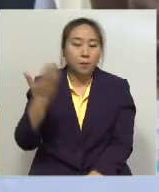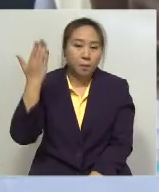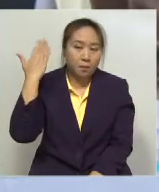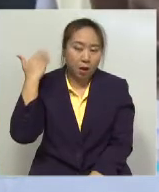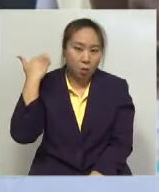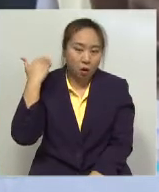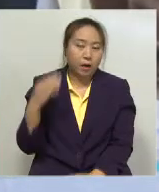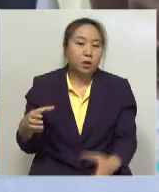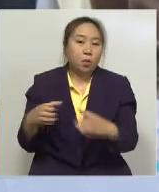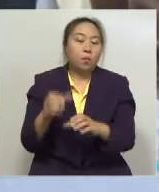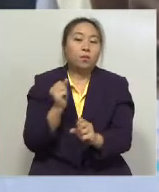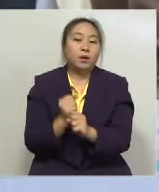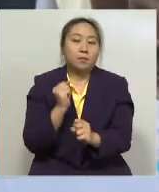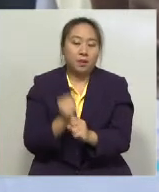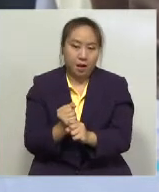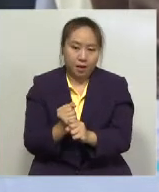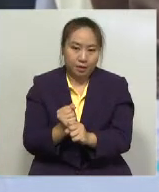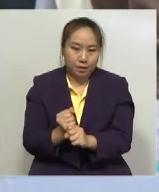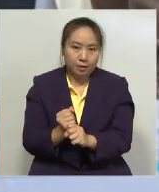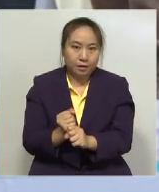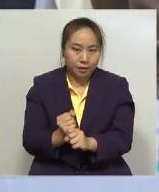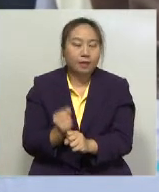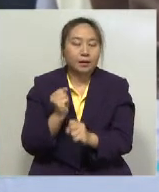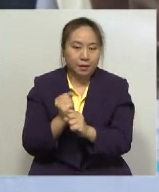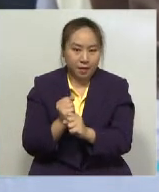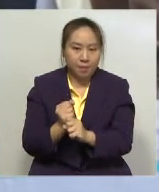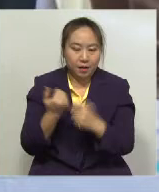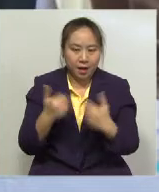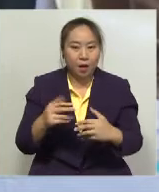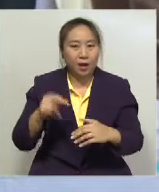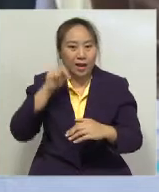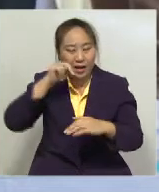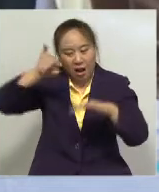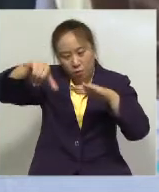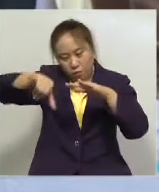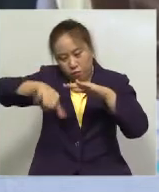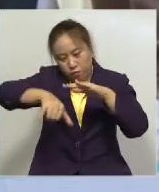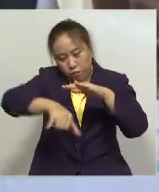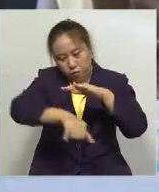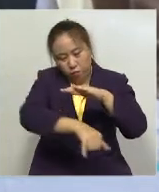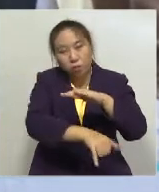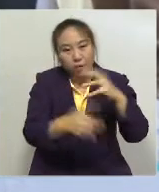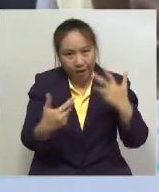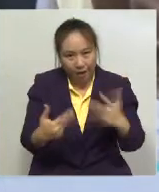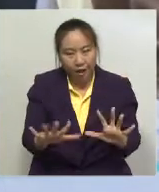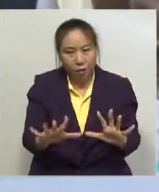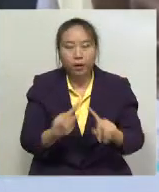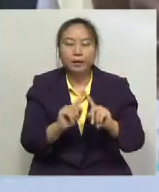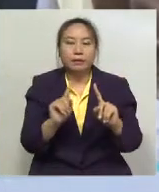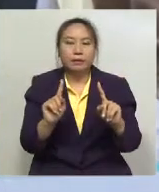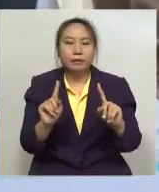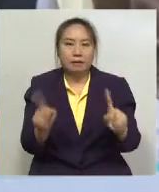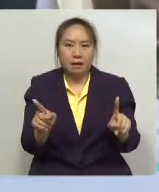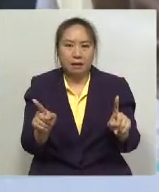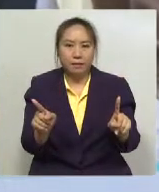ทางคณะทำงานก็ได้ดำเนินการไปนะครับชุดประดาน้ำลงไปนะครับได้ดำเนินการไปบางส่วนแต่เนื่องจากฟ้า